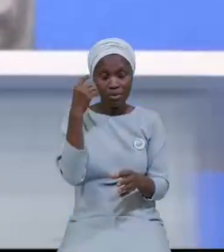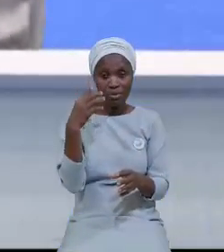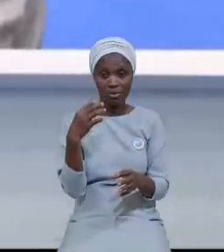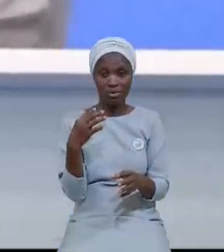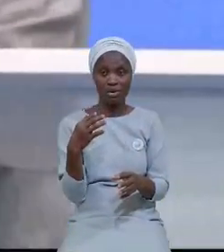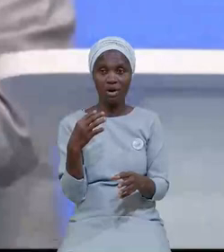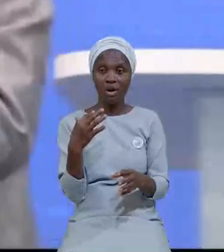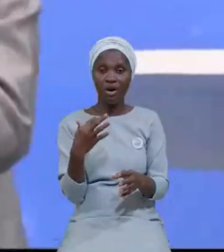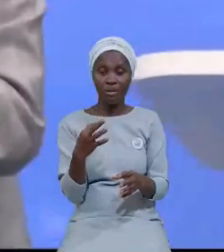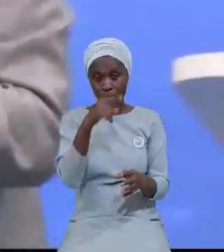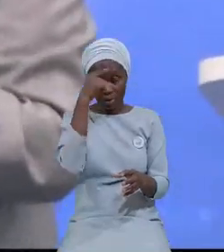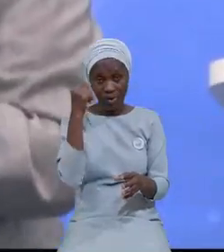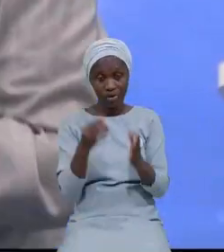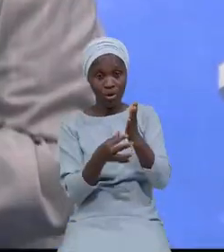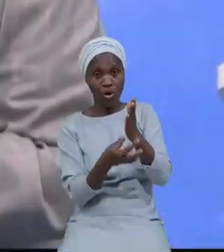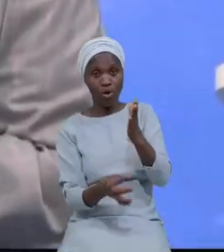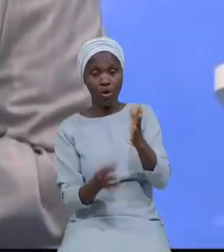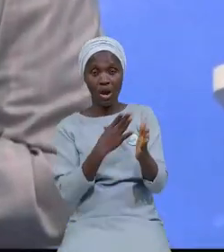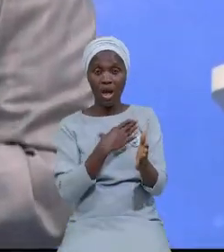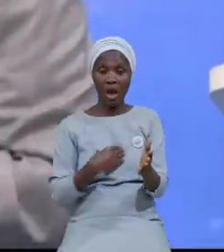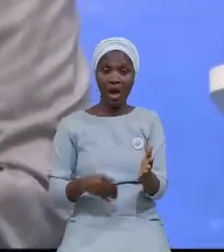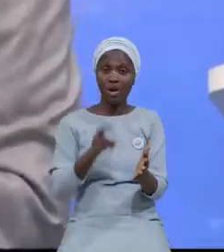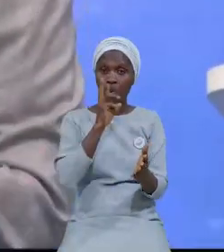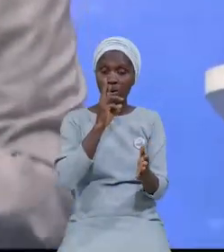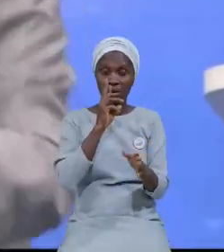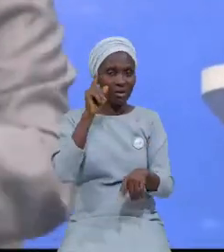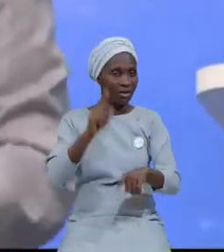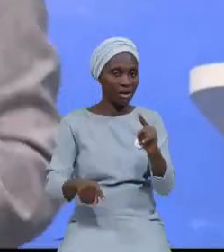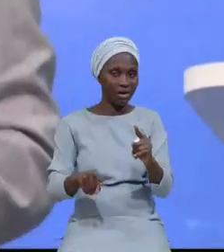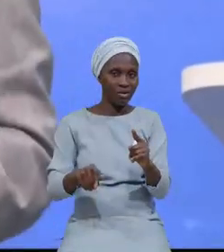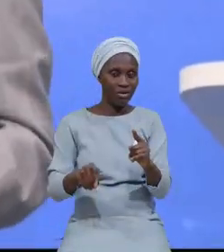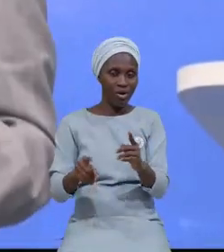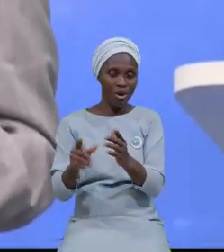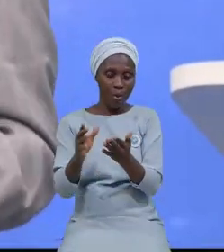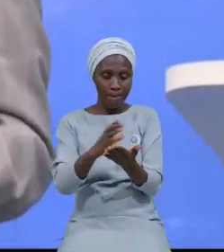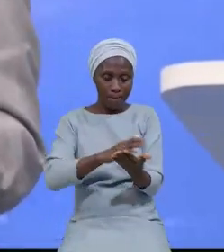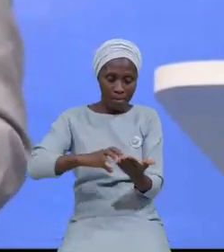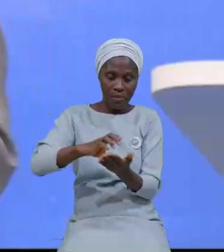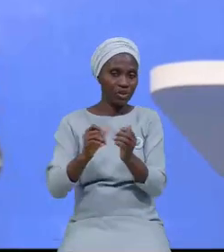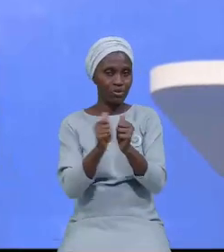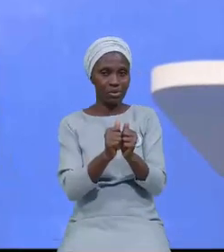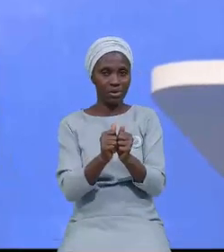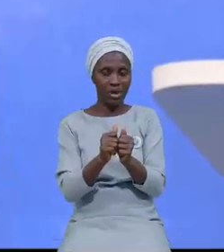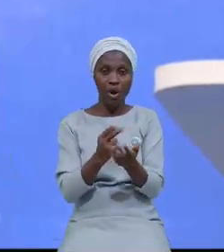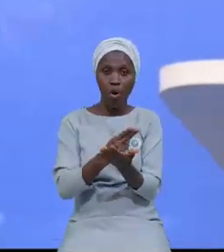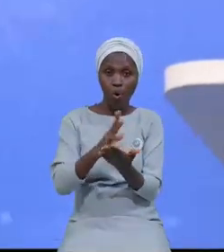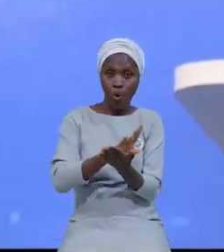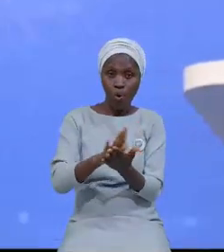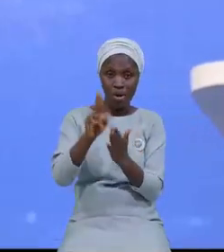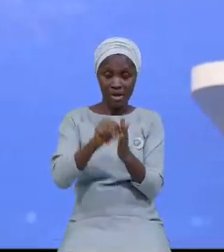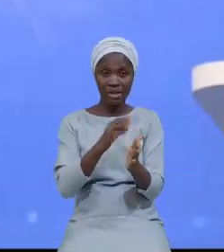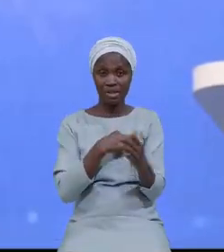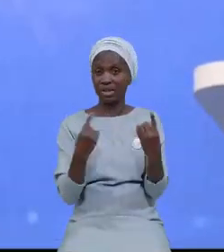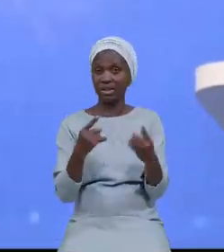rebelle parce que l'huile et l'eau ne se mélangeent pas la sainteté le péché ne peut pas